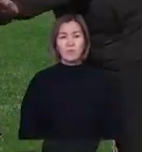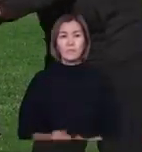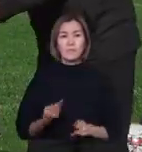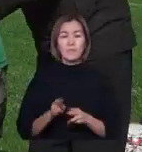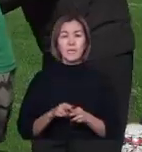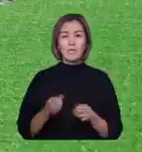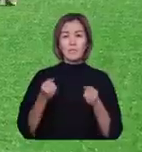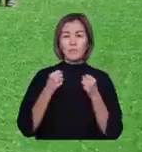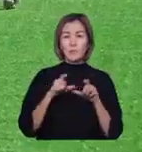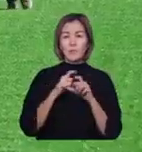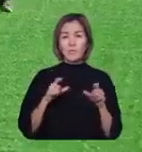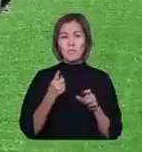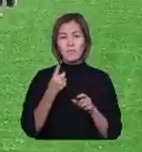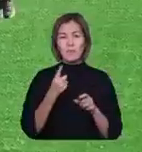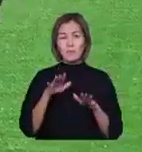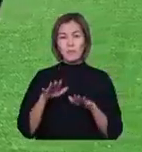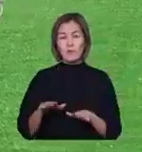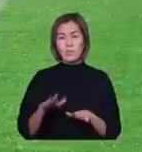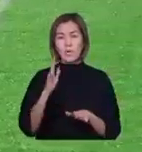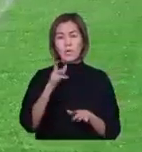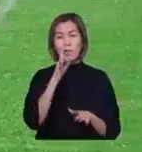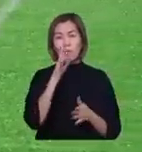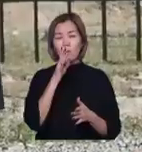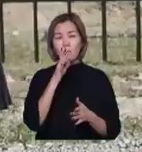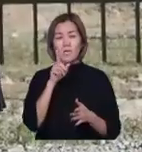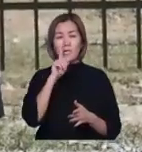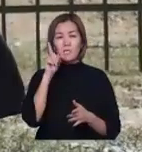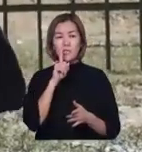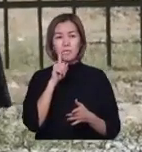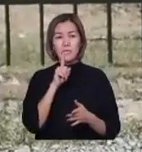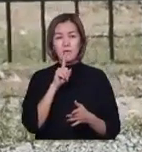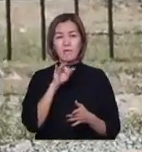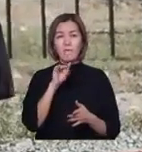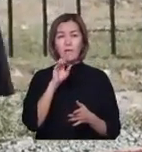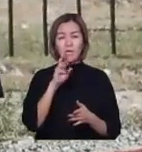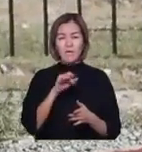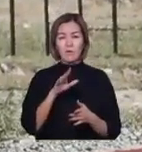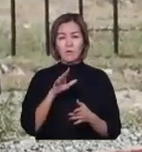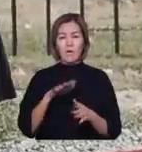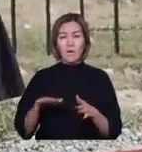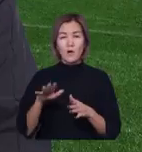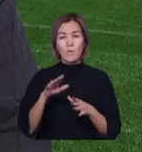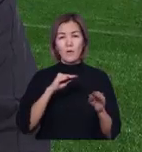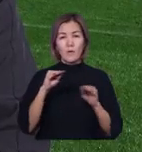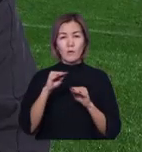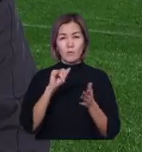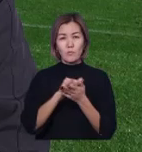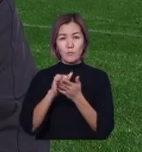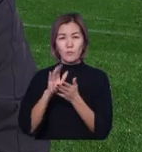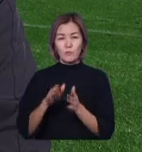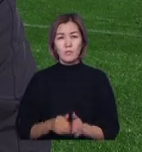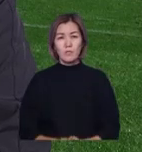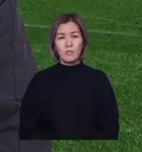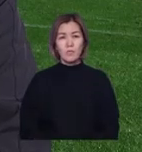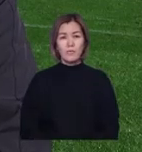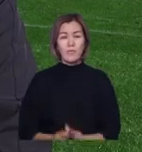өзге спорт нысанының бір бұрышына алдағы уақытта жастар үшін воркаут аумағын жасап беру жоспарланып отыр. Далада до